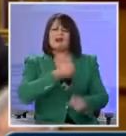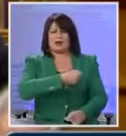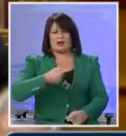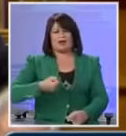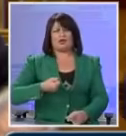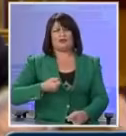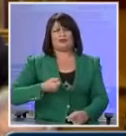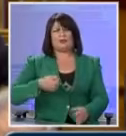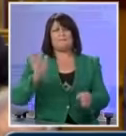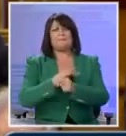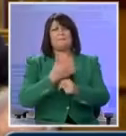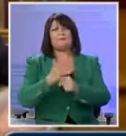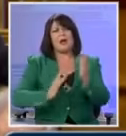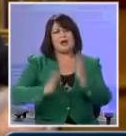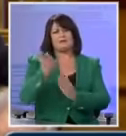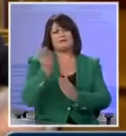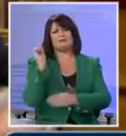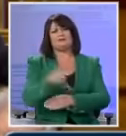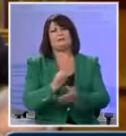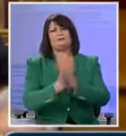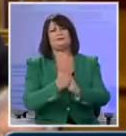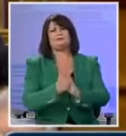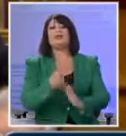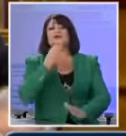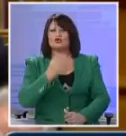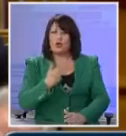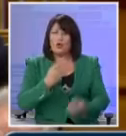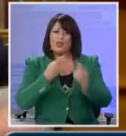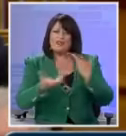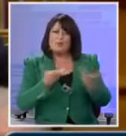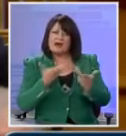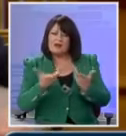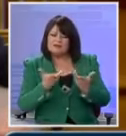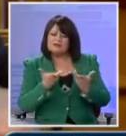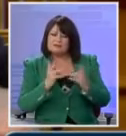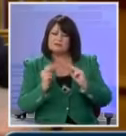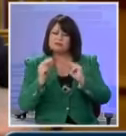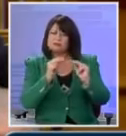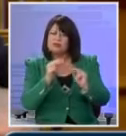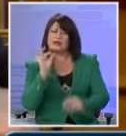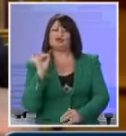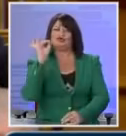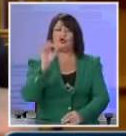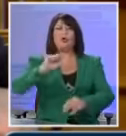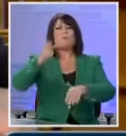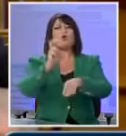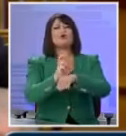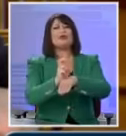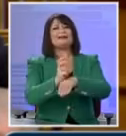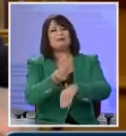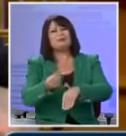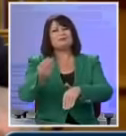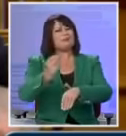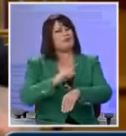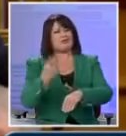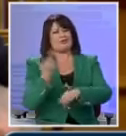καταστρέφει οποιαδήποτε αναπτυξιακή προοπτική γι αυτό και εμείς διαπραγματευτήκαμε με στόχο να μειώσουμε τα πρωτογενή πλεονάσματα που ήτανε